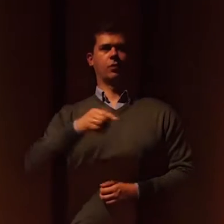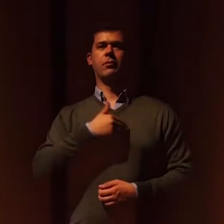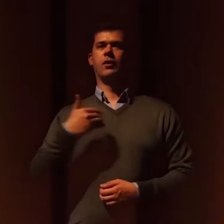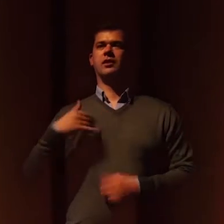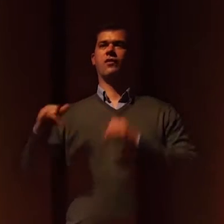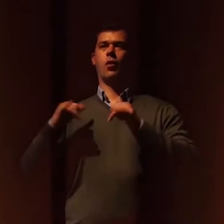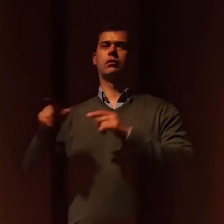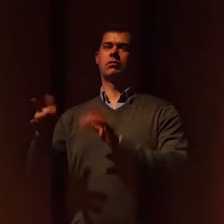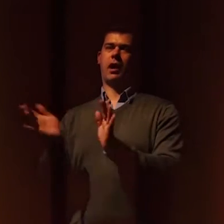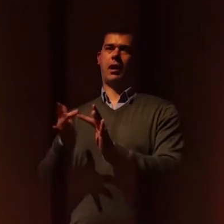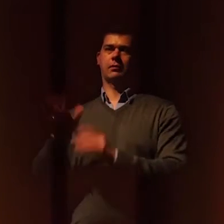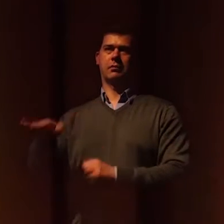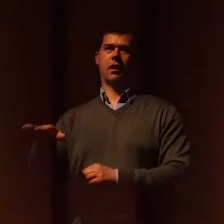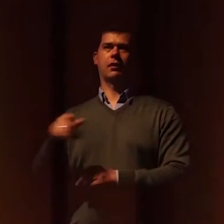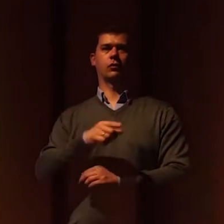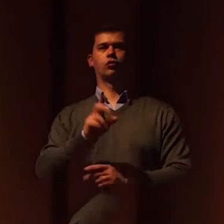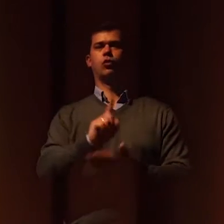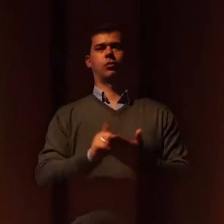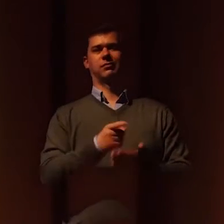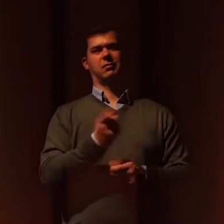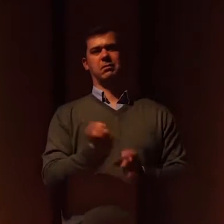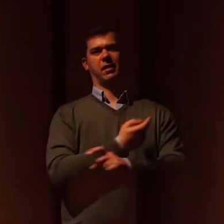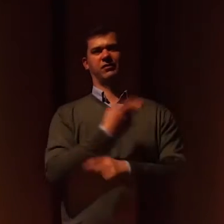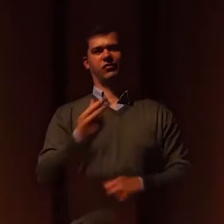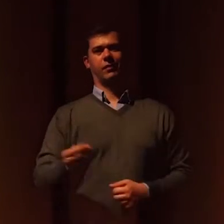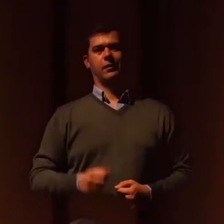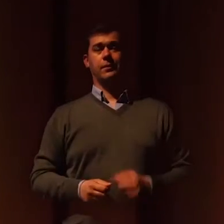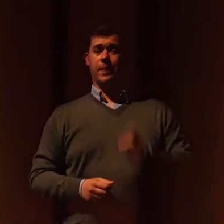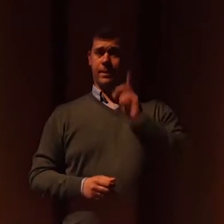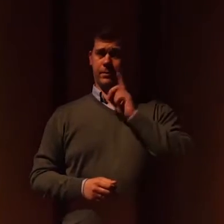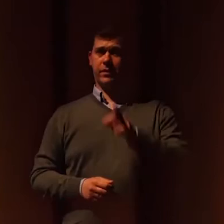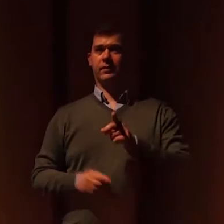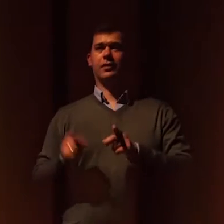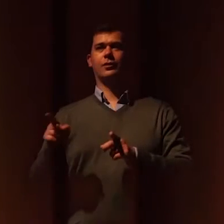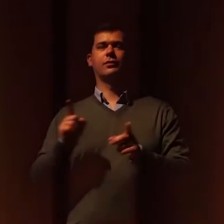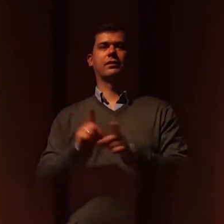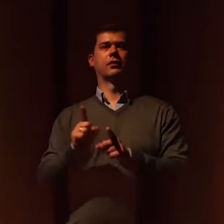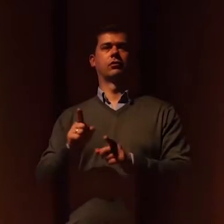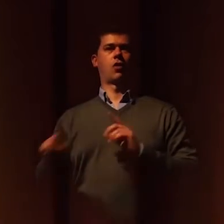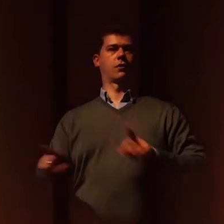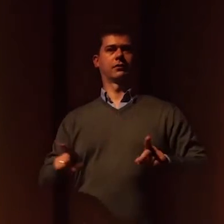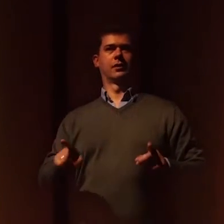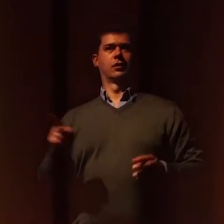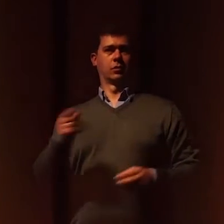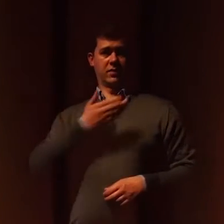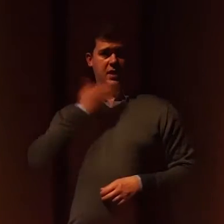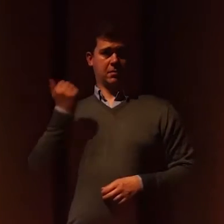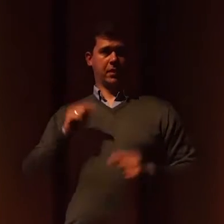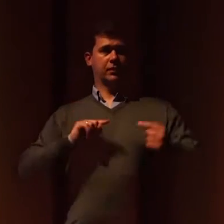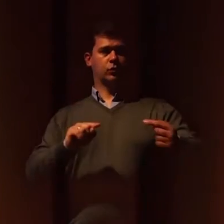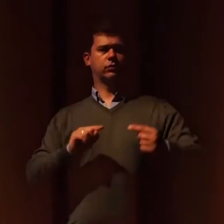polskim rację w tym sporze ale to oczywiście nie jest tak żeby ten żeby to oznaczało że tutaj nie ma